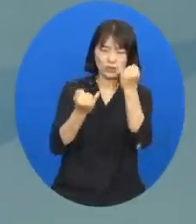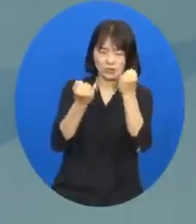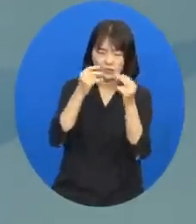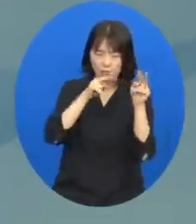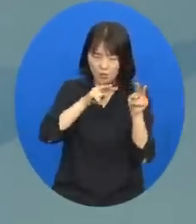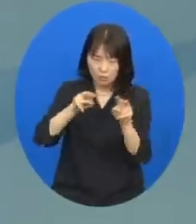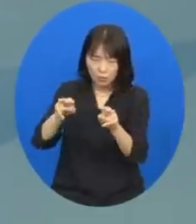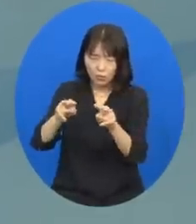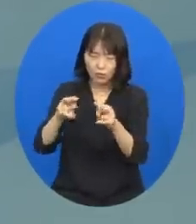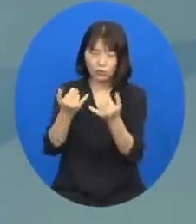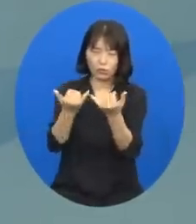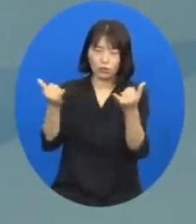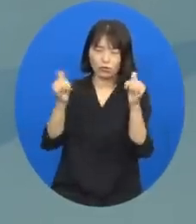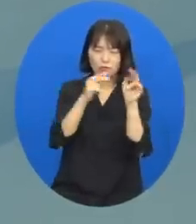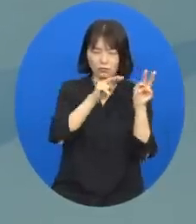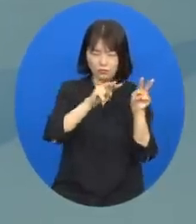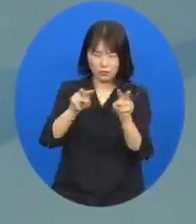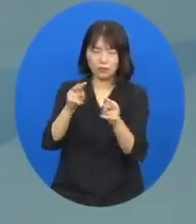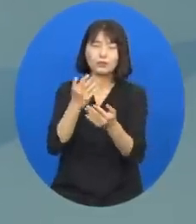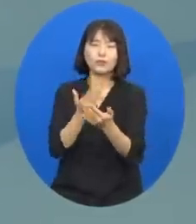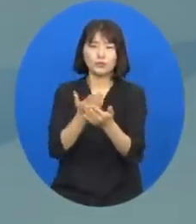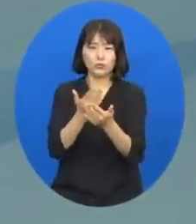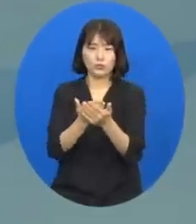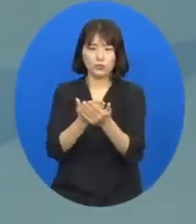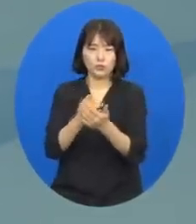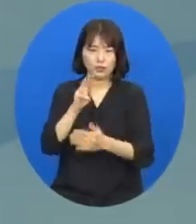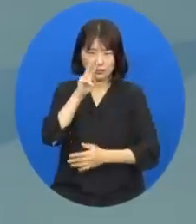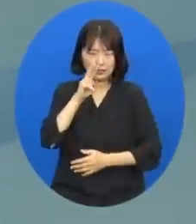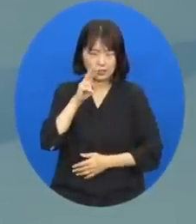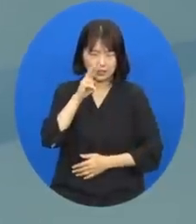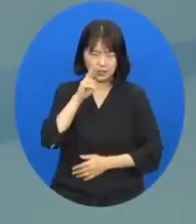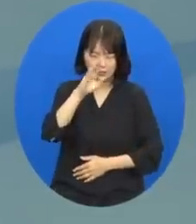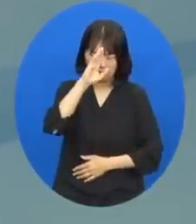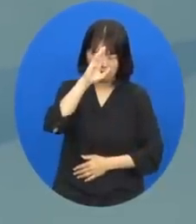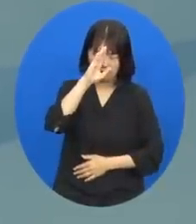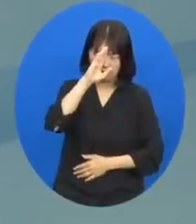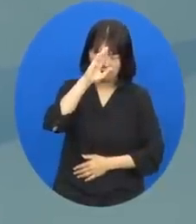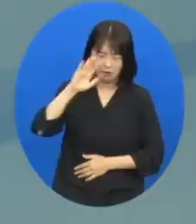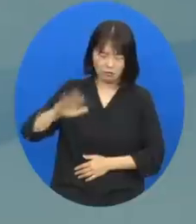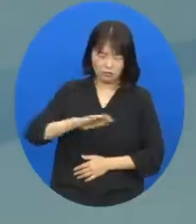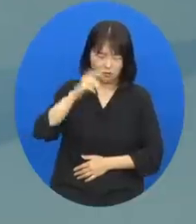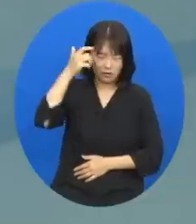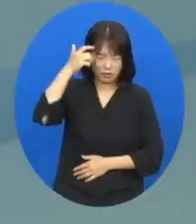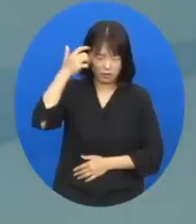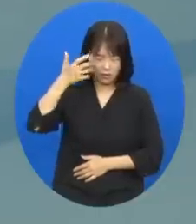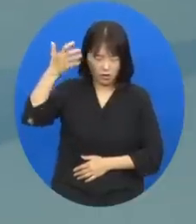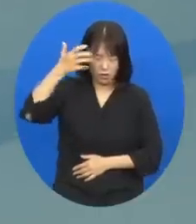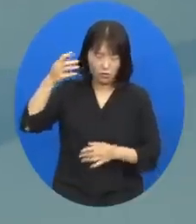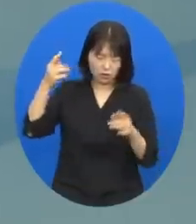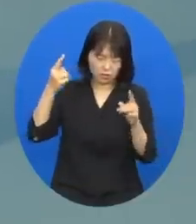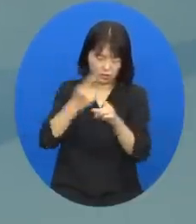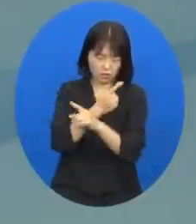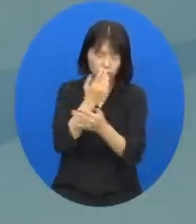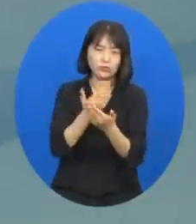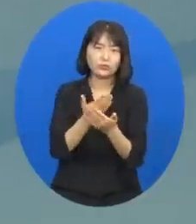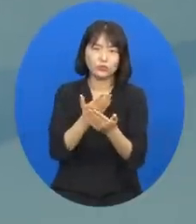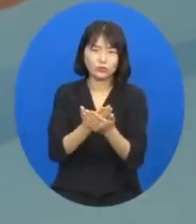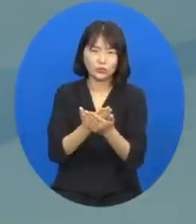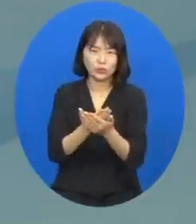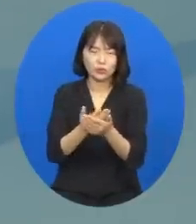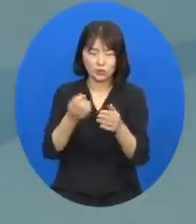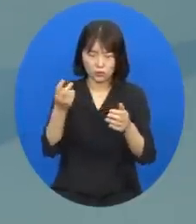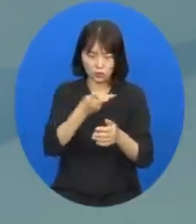우리 공동체를 보기에 주옵소서 시기에 아버지 평 들었던 우리의 병든 영혼을 취하여 주옵소서 끓이지 가 함께 기도할